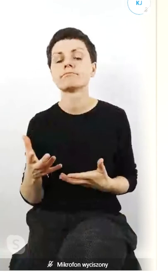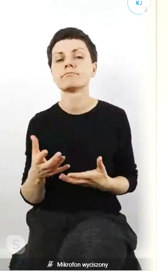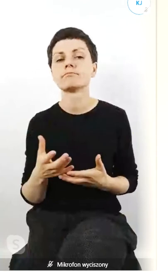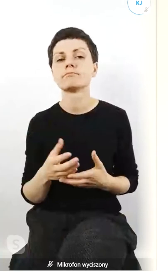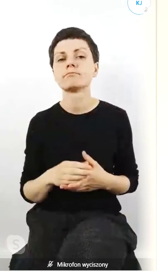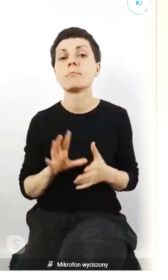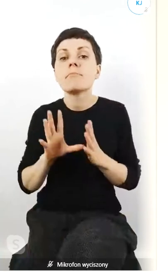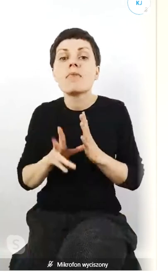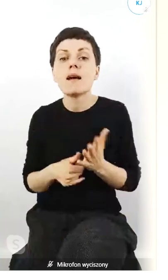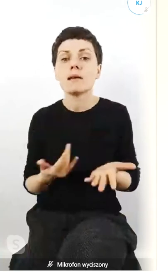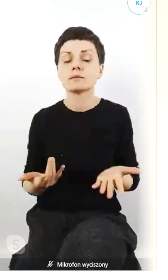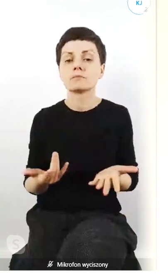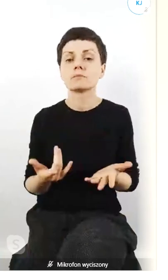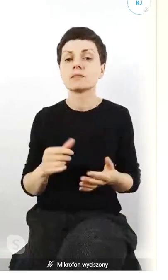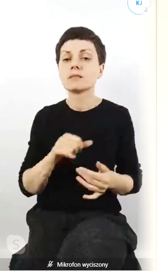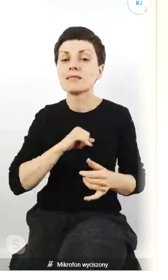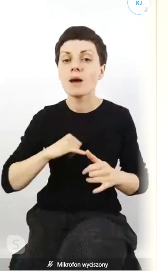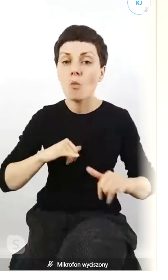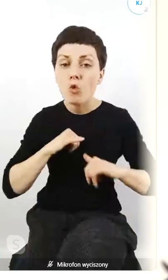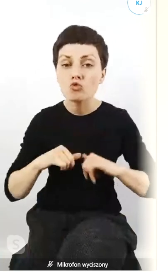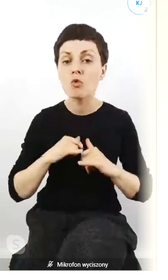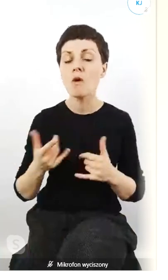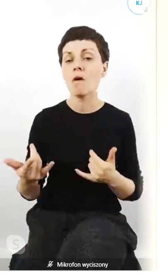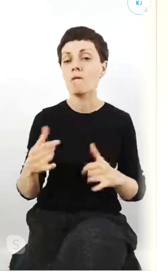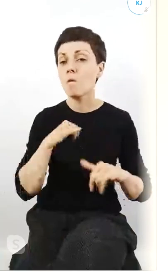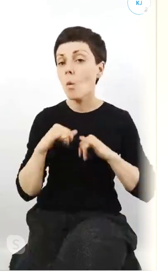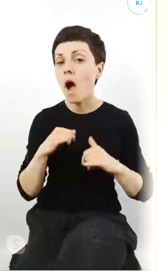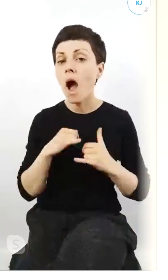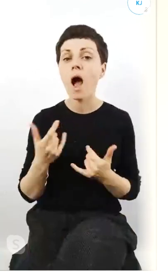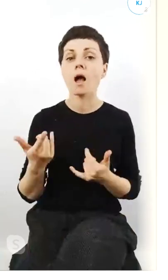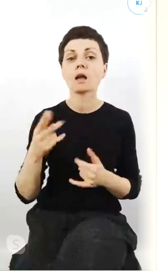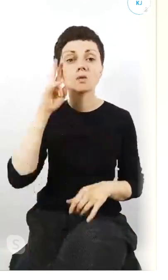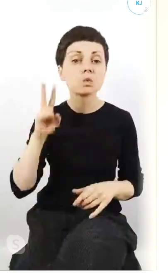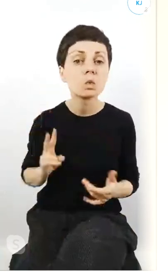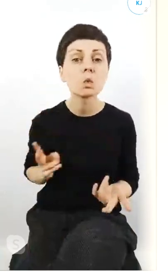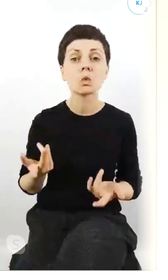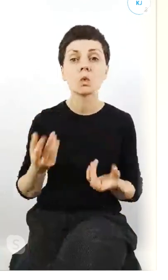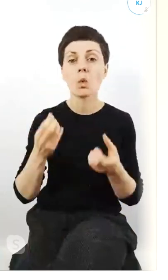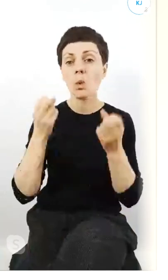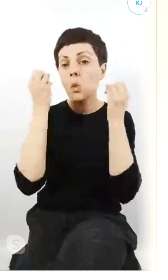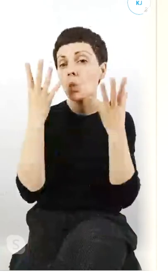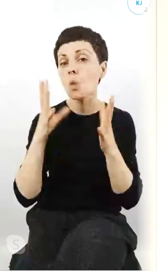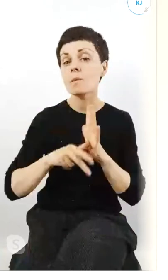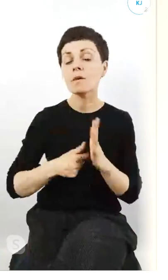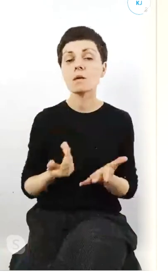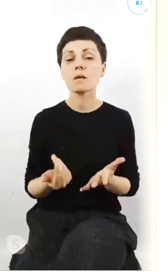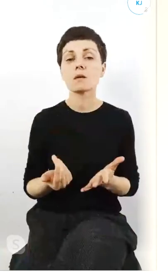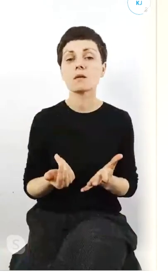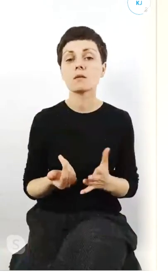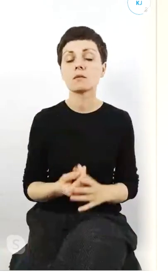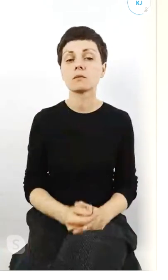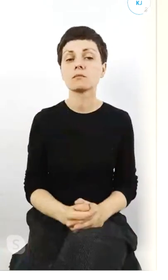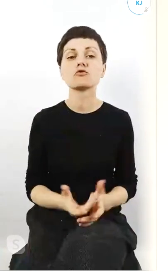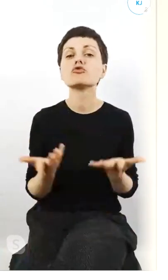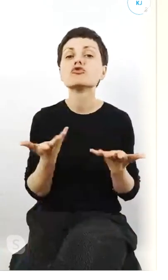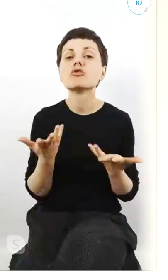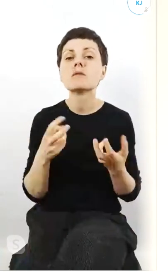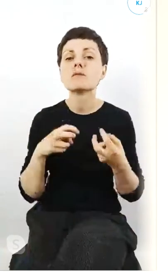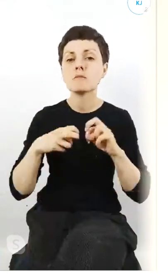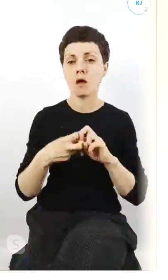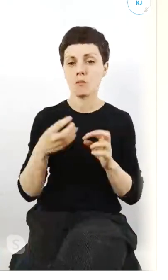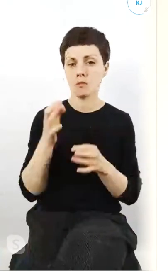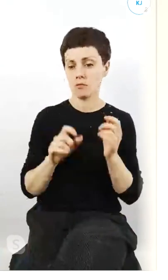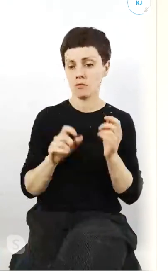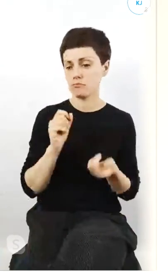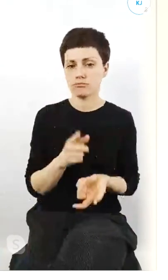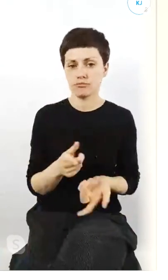miasta samorządu władz instytucji kultury miejskiej gdzie jest ten problem tej